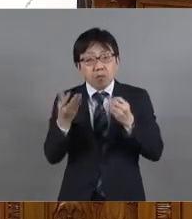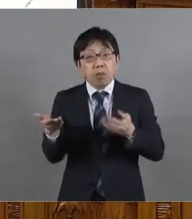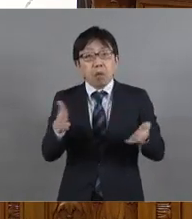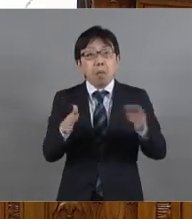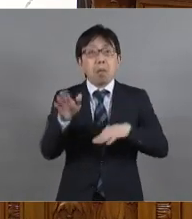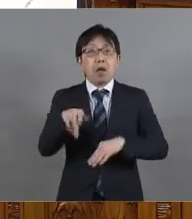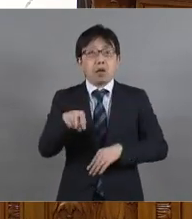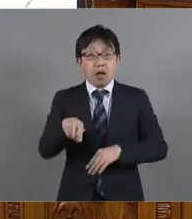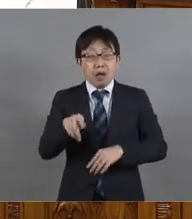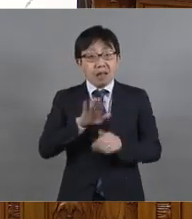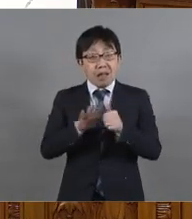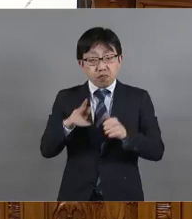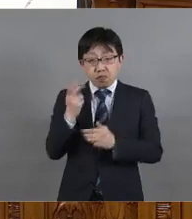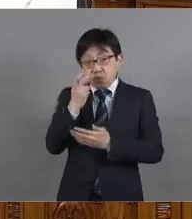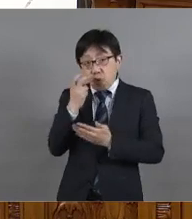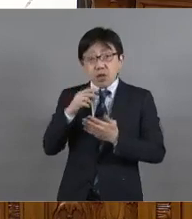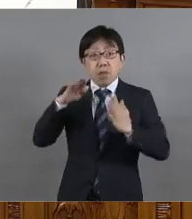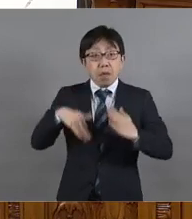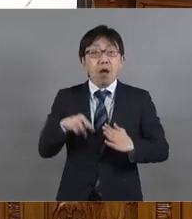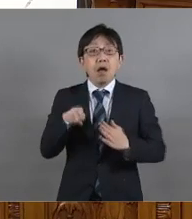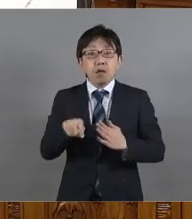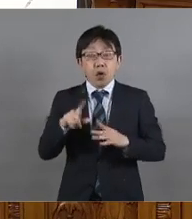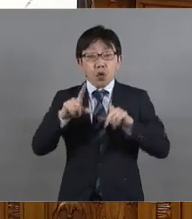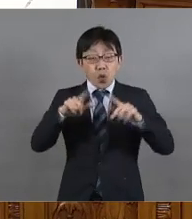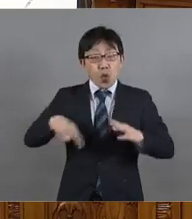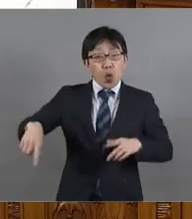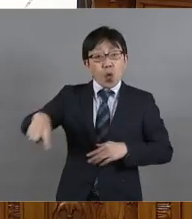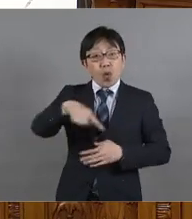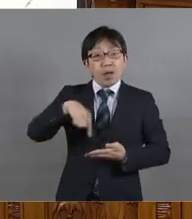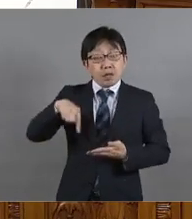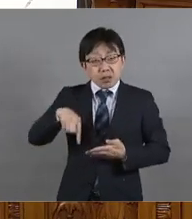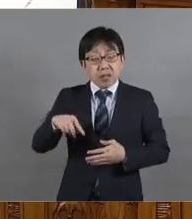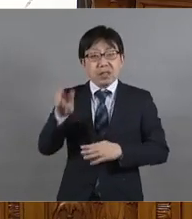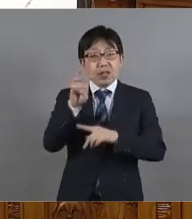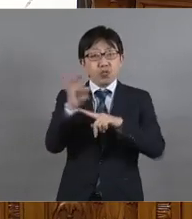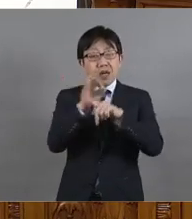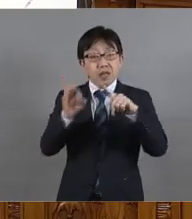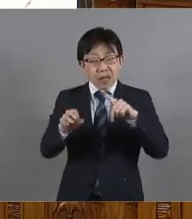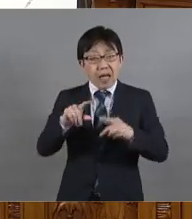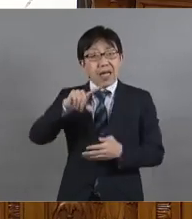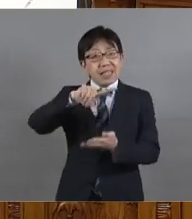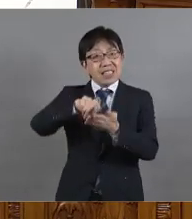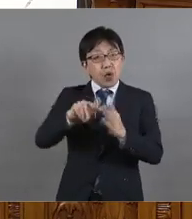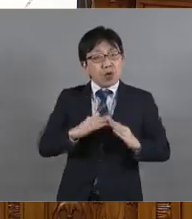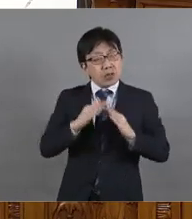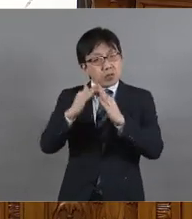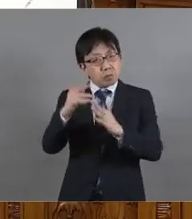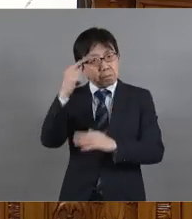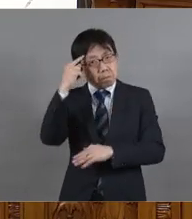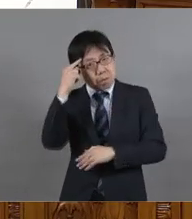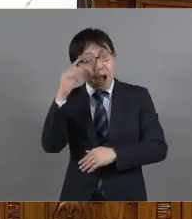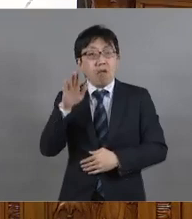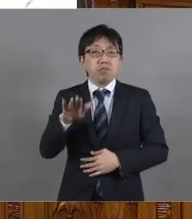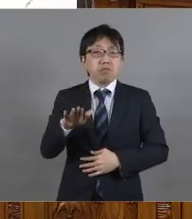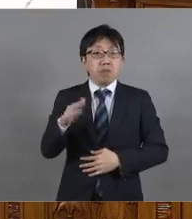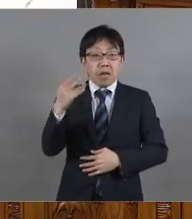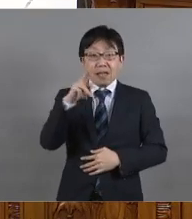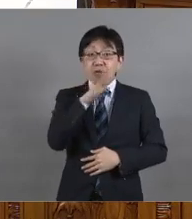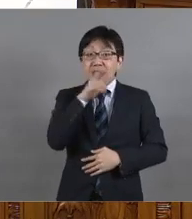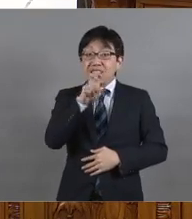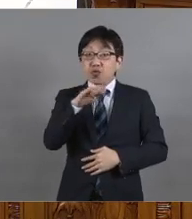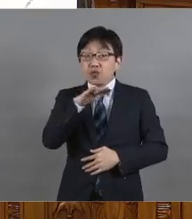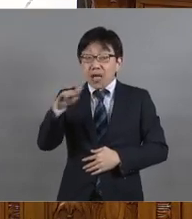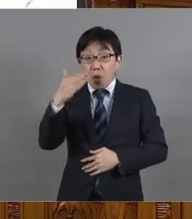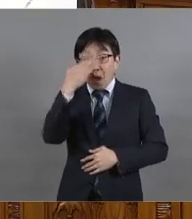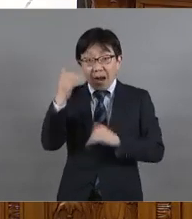の意識調査では今では東京圏在住の3割が地方移住に関心を持ち20代の若者に限定すれば